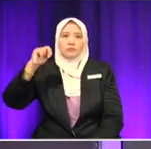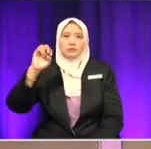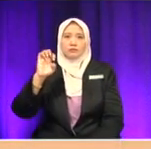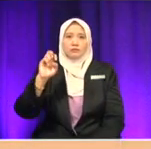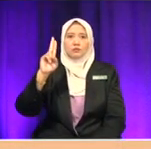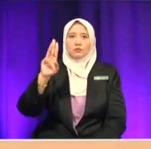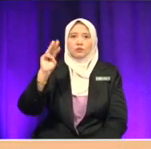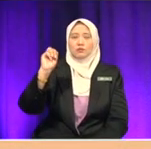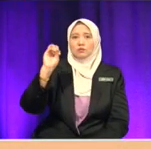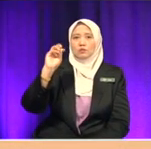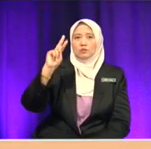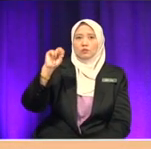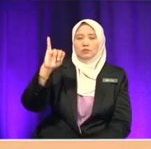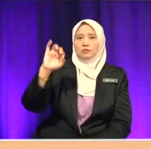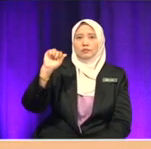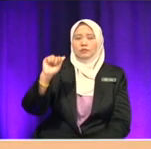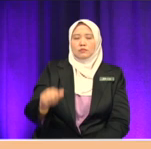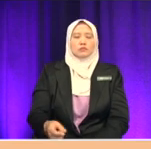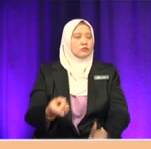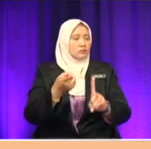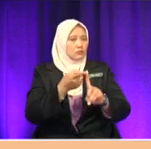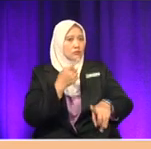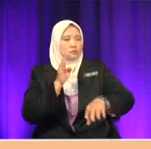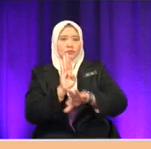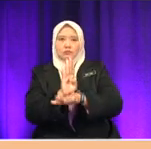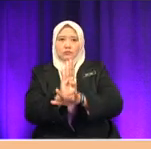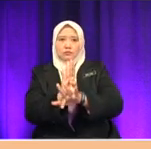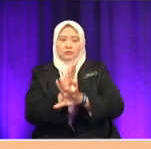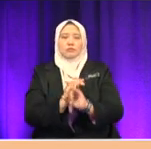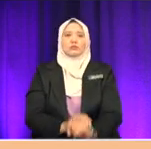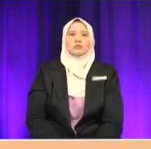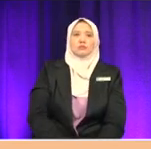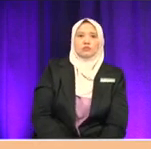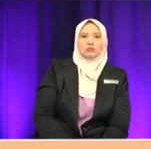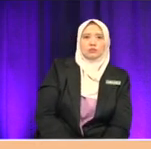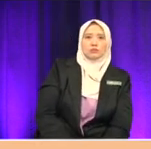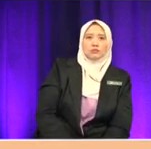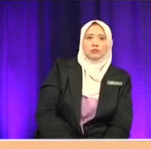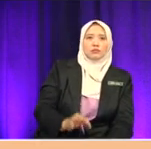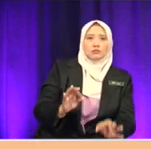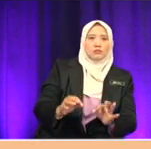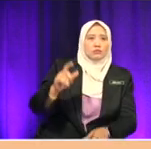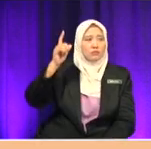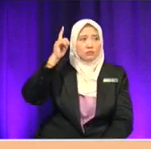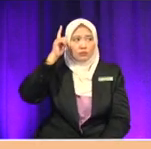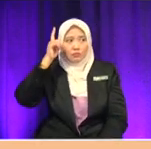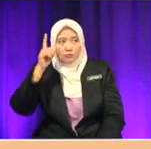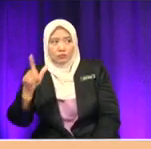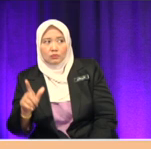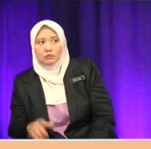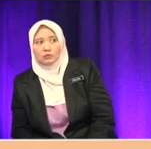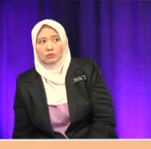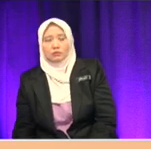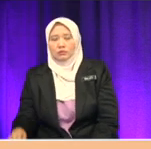oleh bakteria. Streptococcus pneumonia. Manakala athlete foot, athlete foot ini terjadi kalau kita